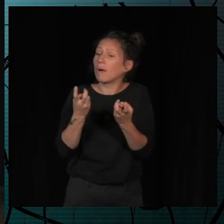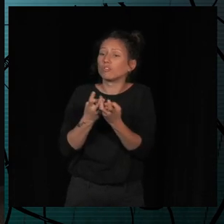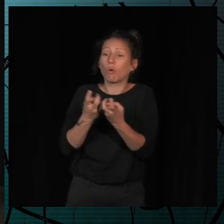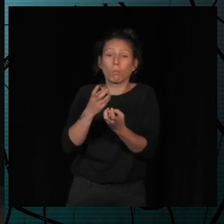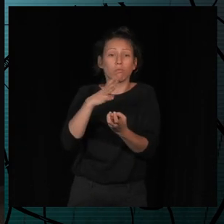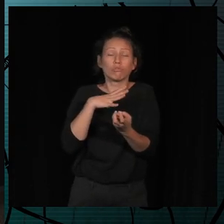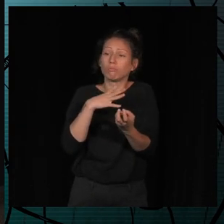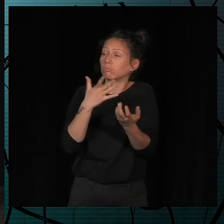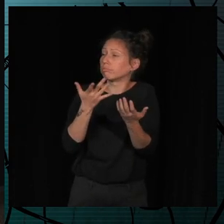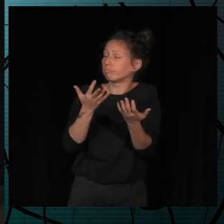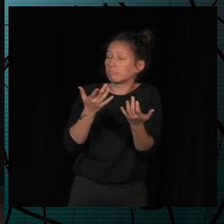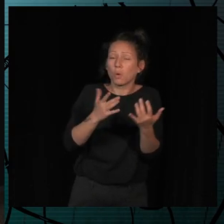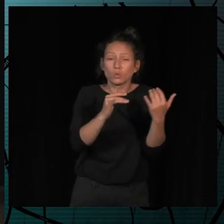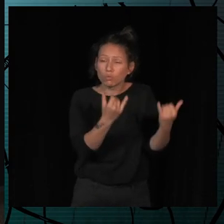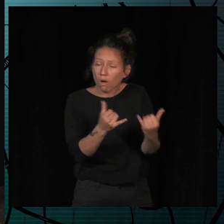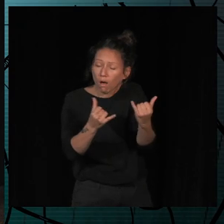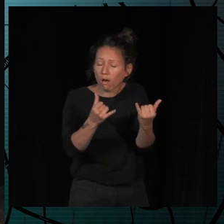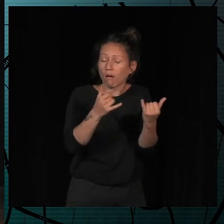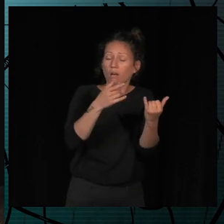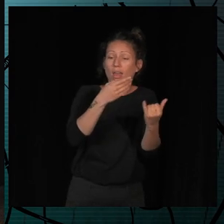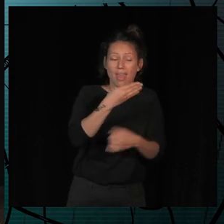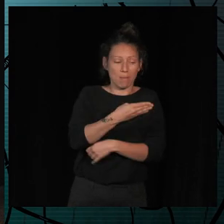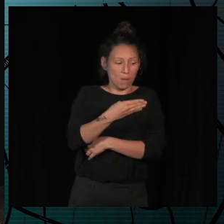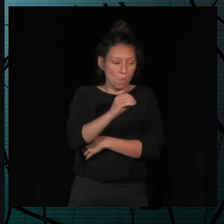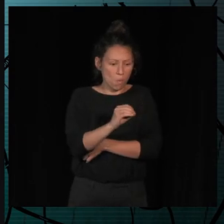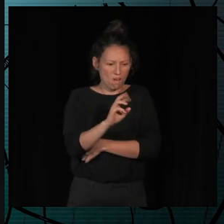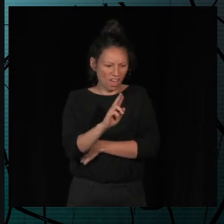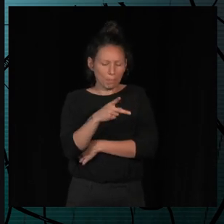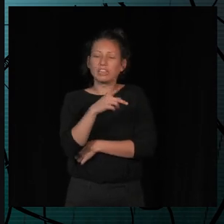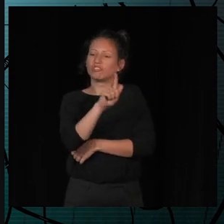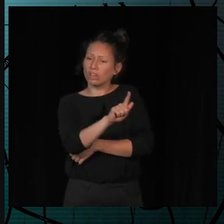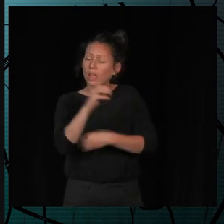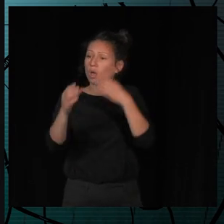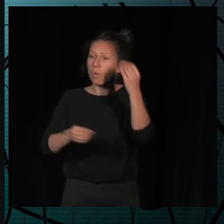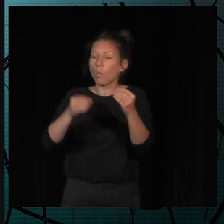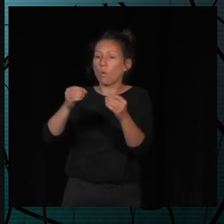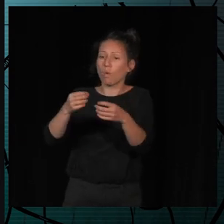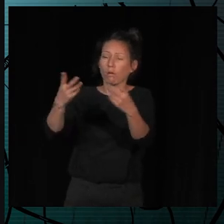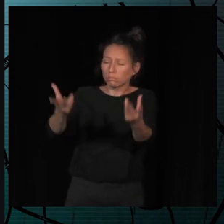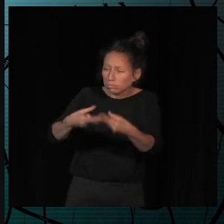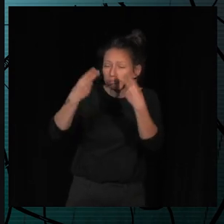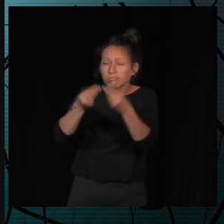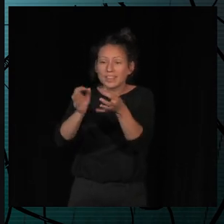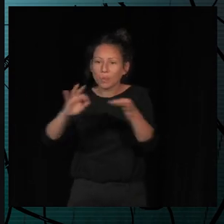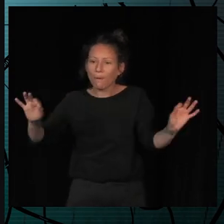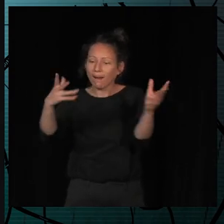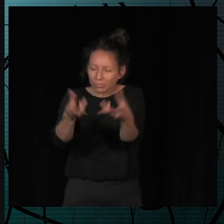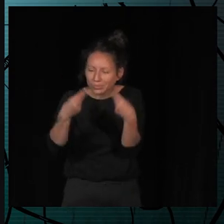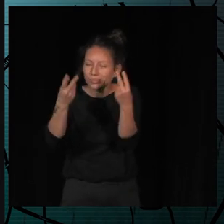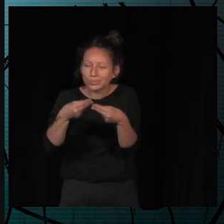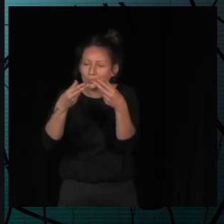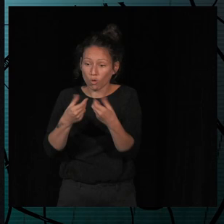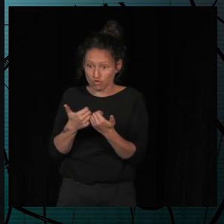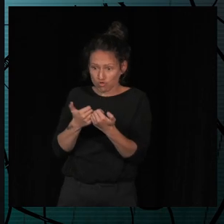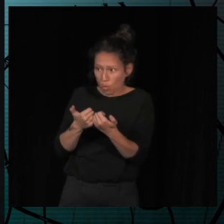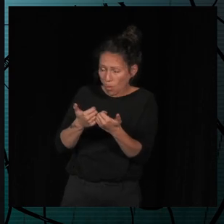narratif un joueur de MMO RPG massivement en ligne finalement on voit bien comment le choix type de